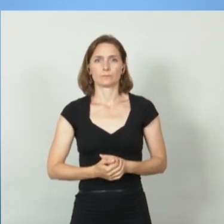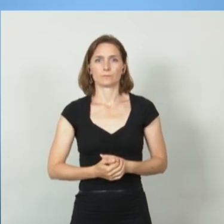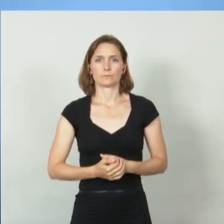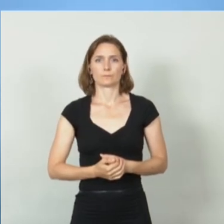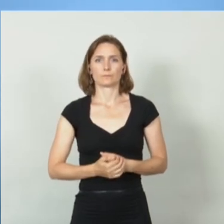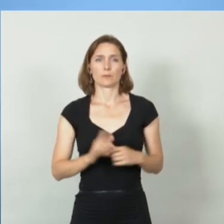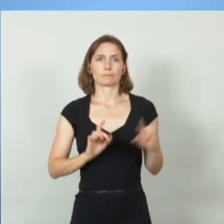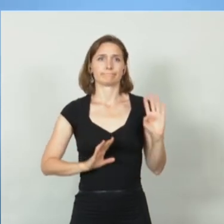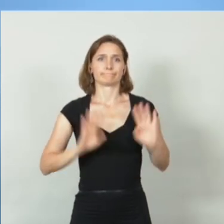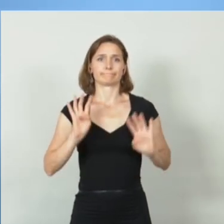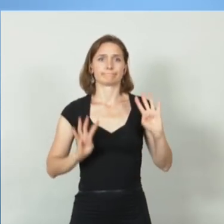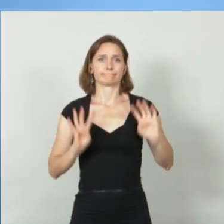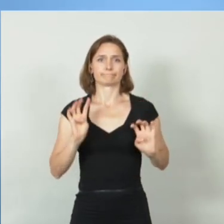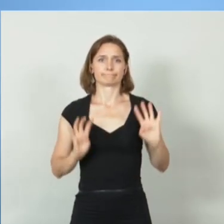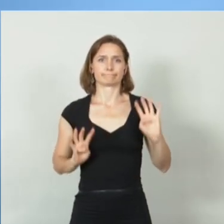mais